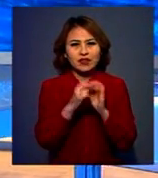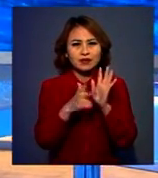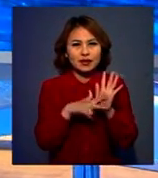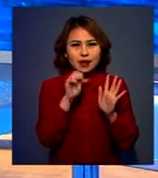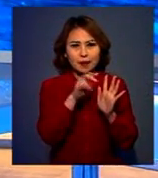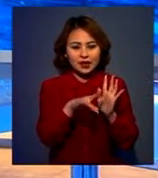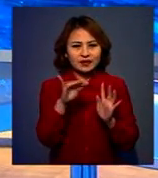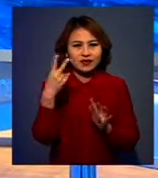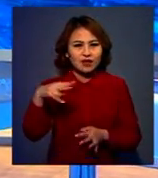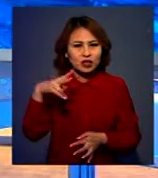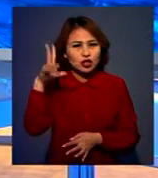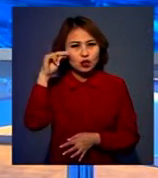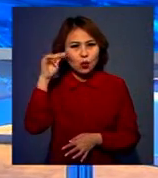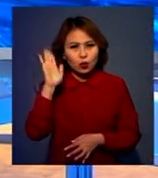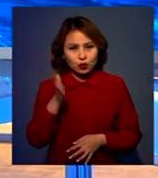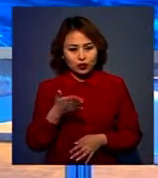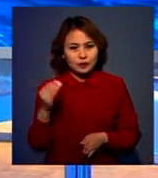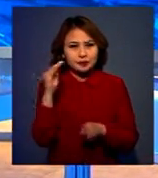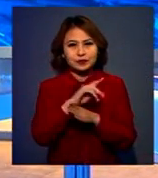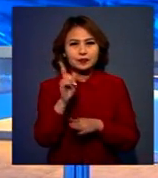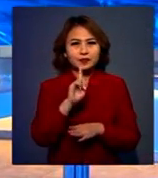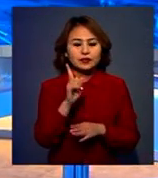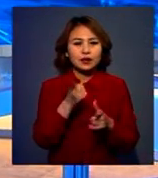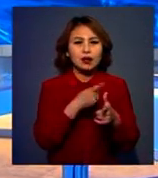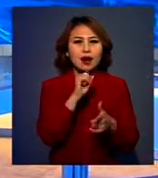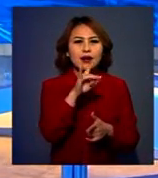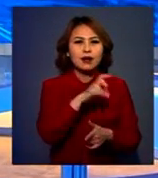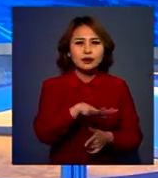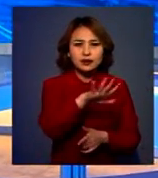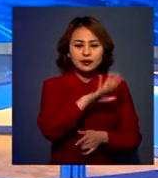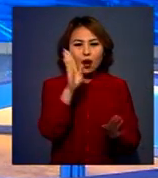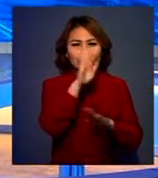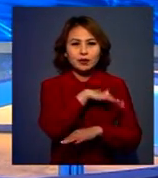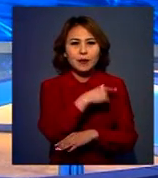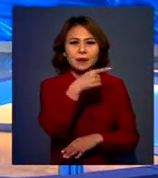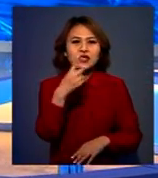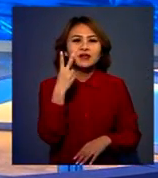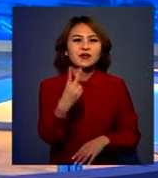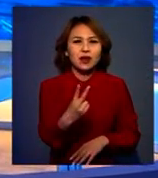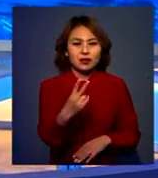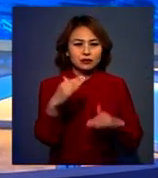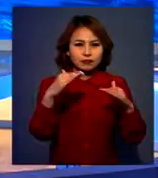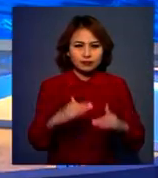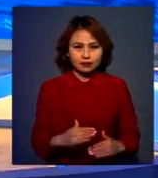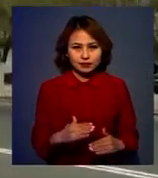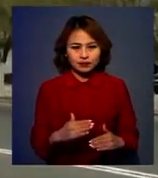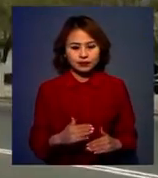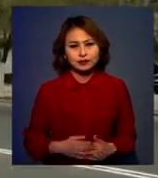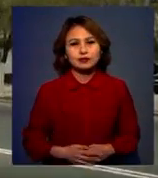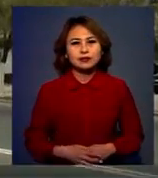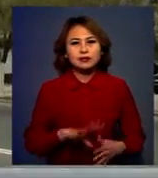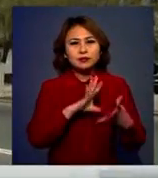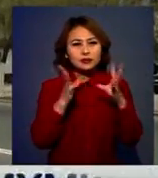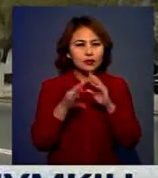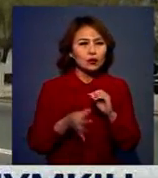мен 20 аралығында күтілуде. Осы күндері Қазалы, Арал аудандарында ауа температурасы минус 2 градусқа дейін төмендеуі болжанып